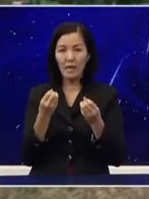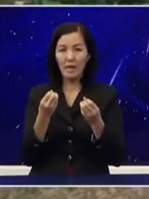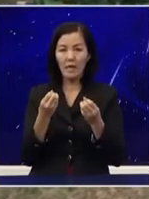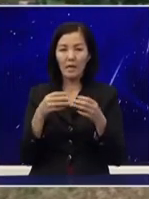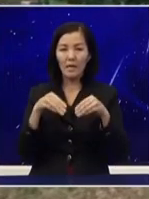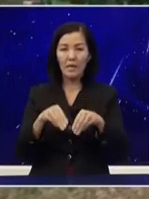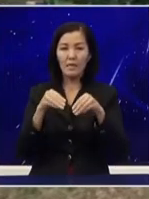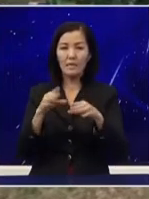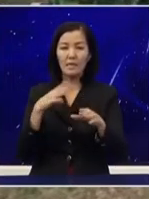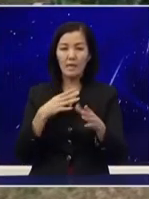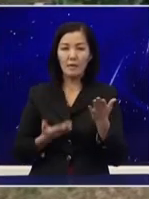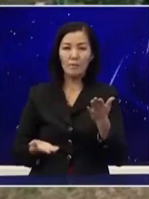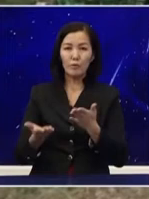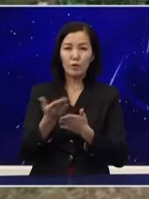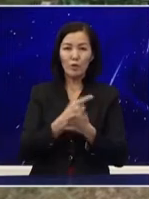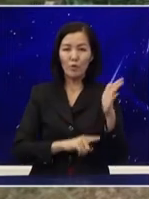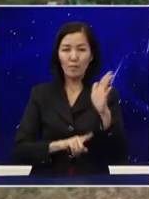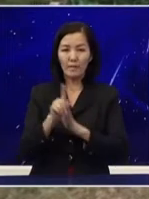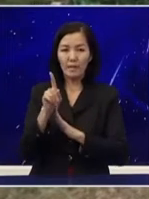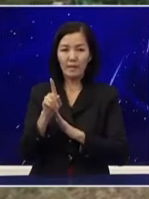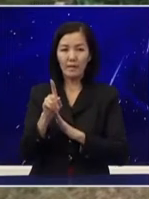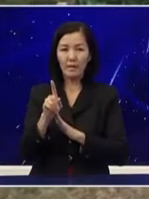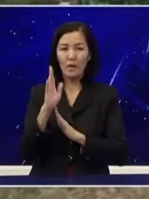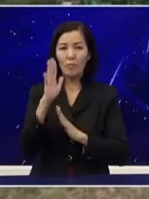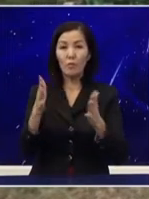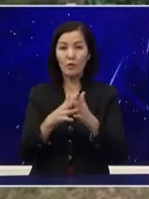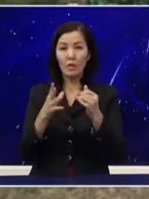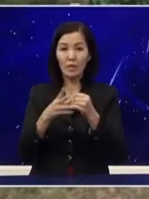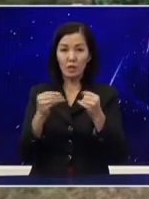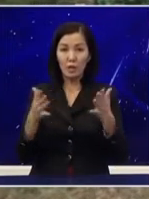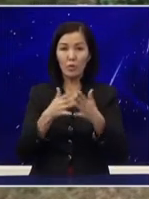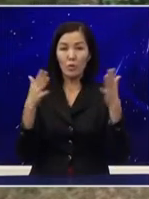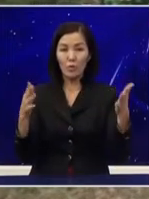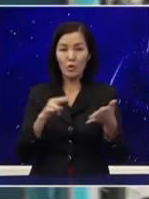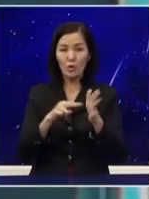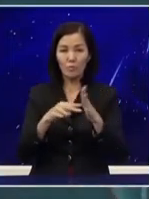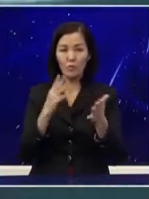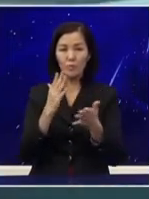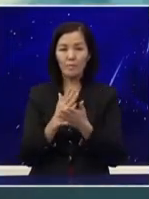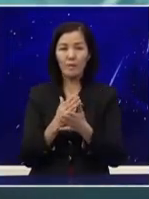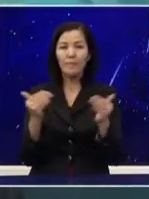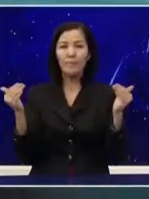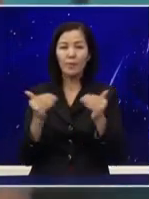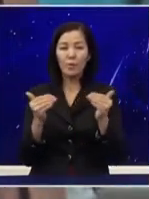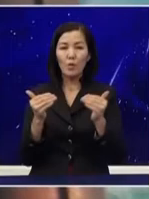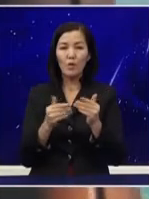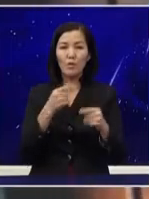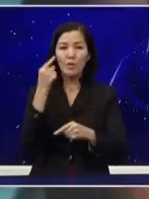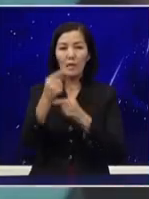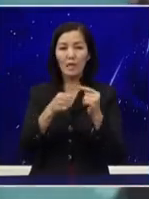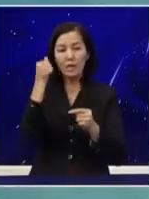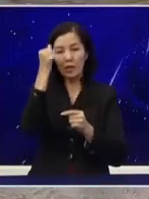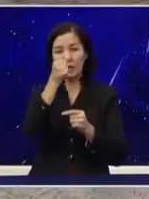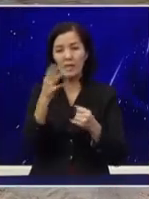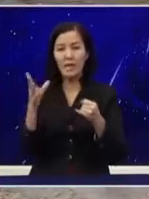өзіміздің егістікке ектік. Болашақта бұның алқабын үлкейтеміз деген жоспарымыз бар. Колледж әкімшілігі келер жылы егіс